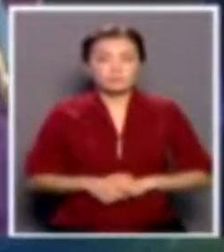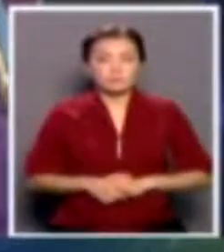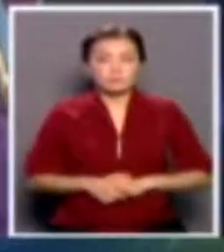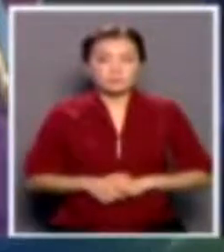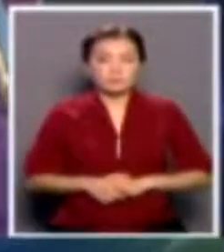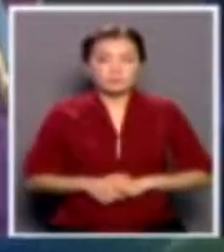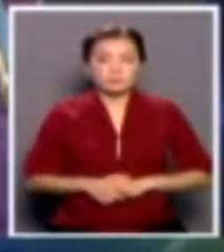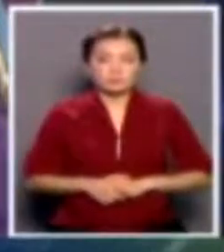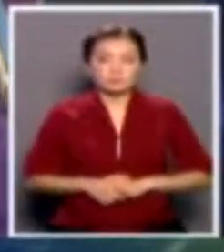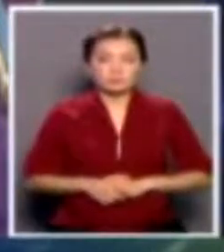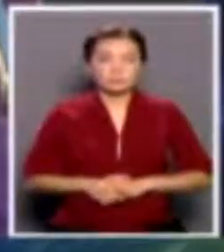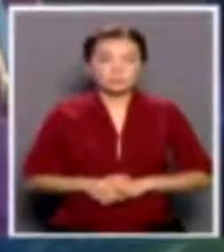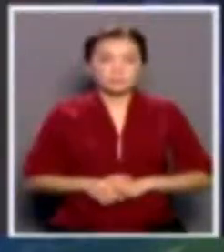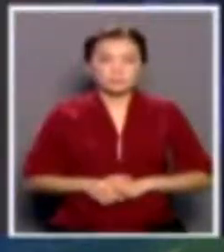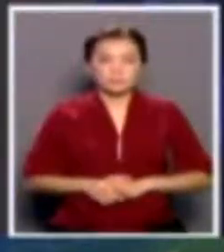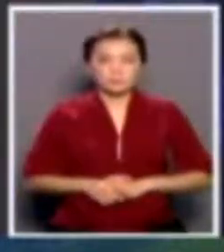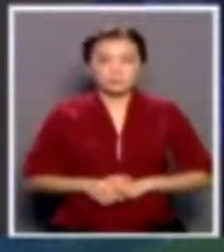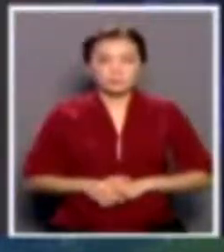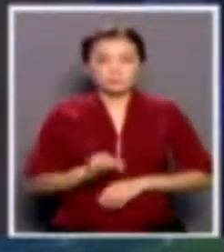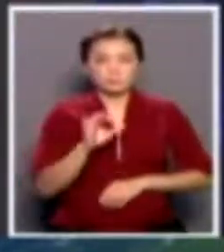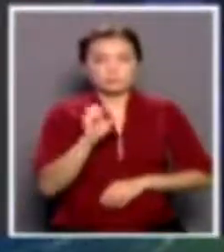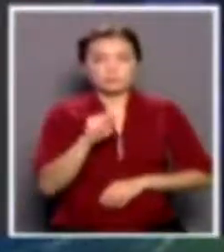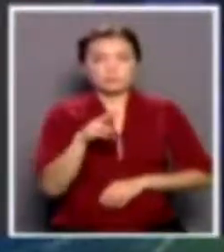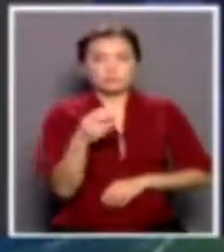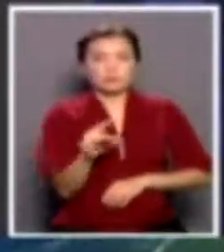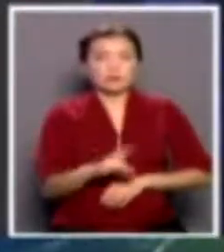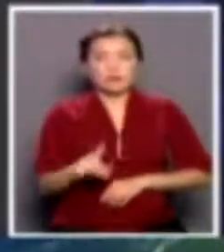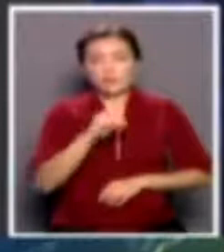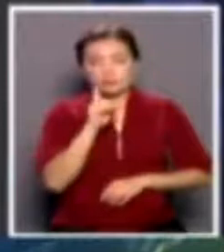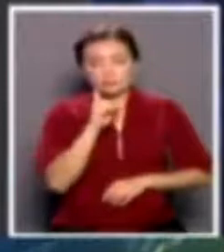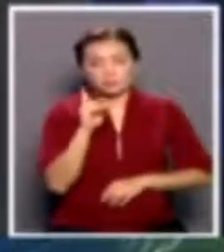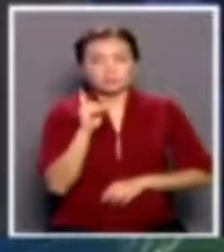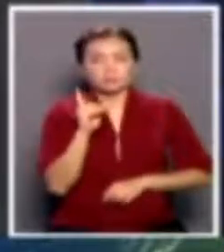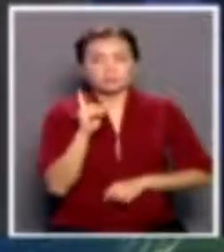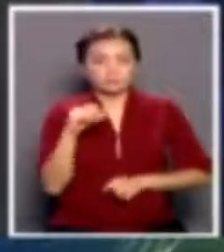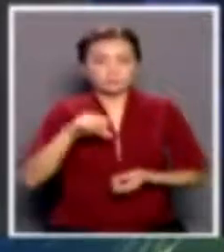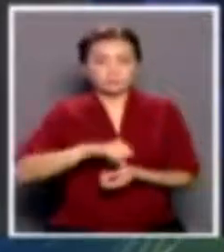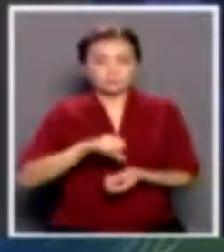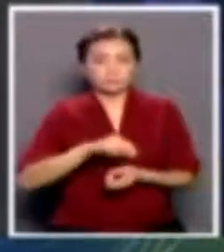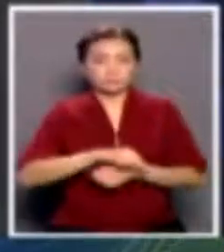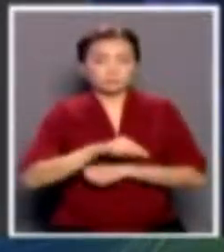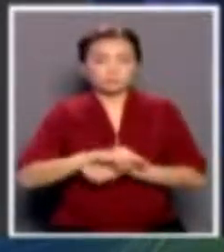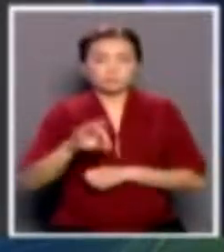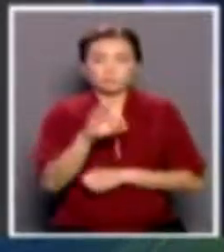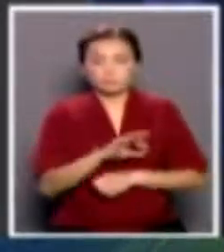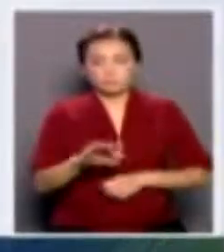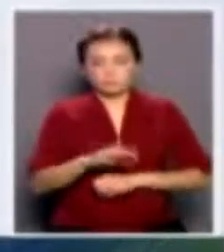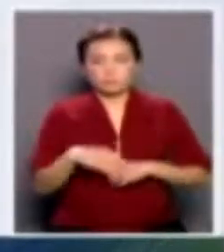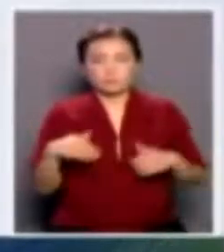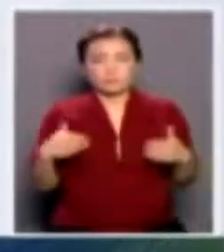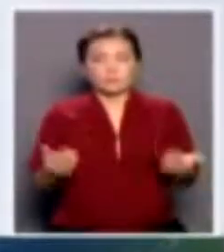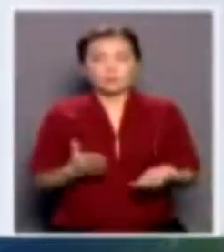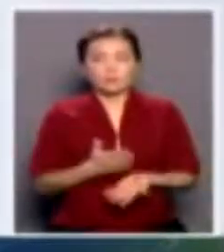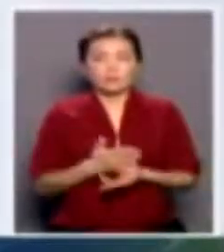tartımı bir esepte bolu gerek. İsatay odanın, jastarın ortasında gelip, şeberlik zorunda tünük